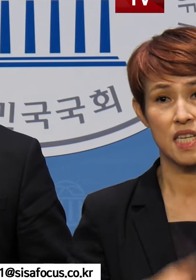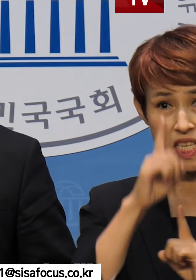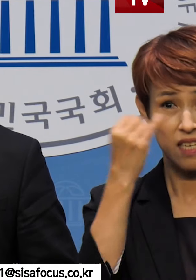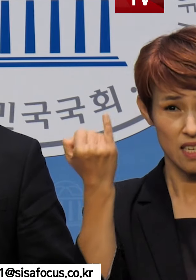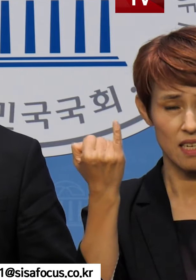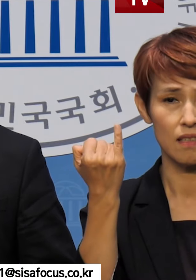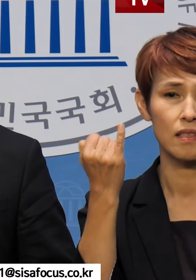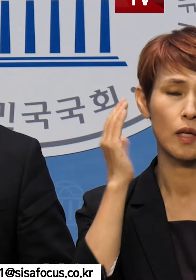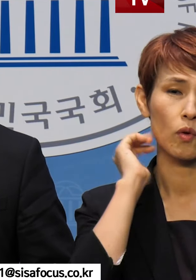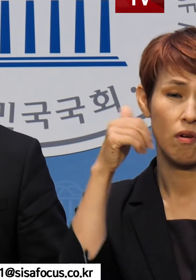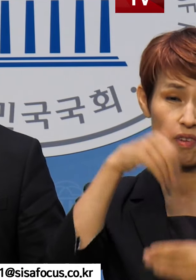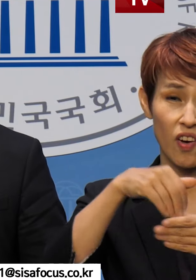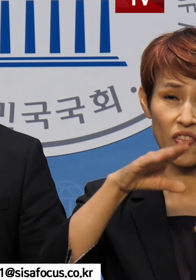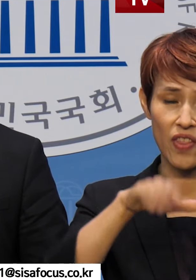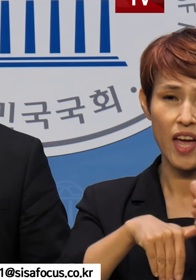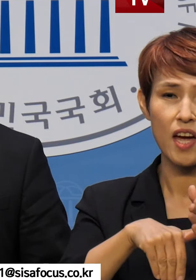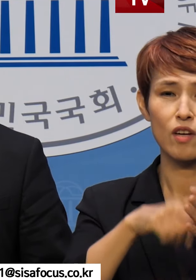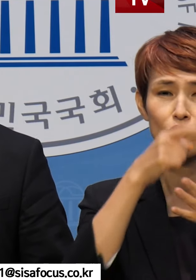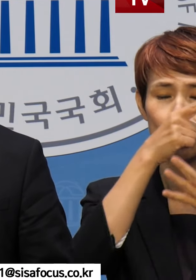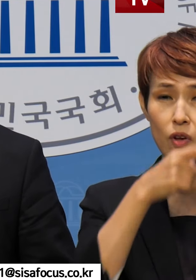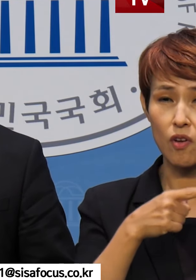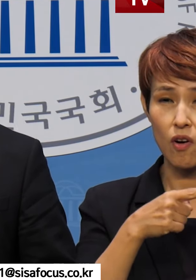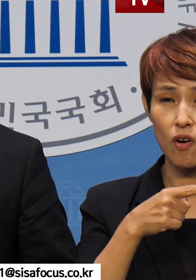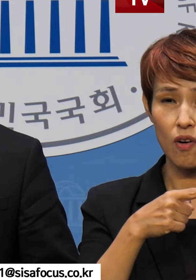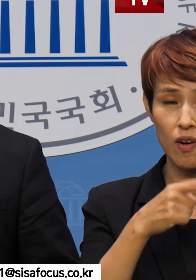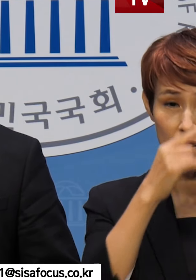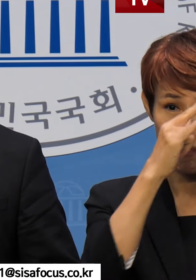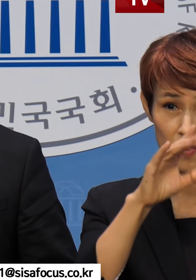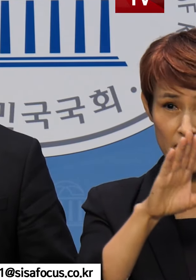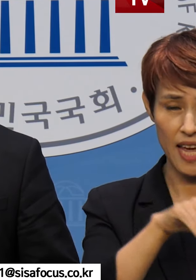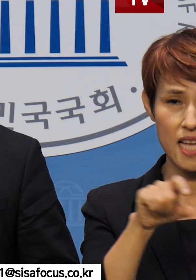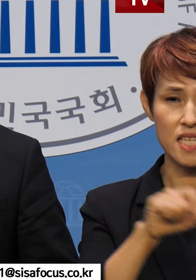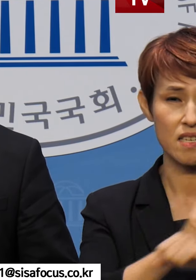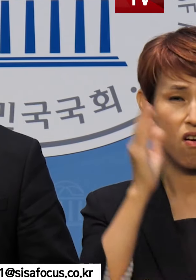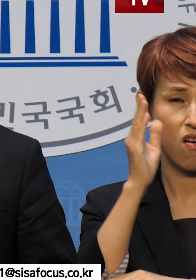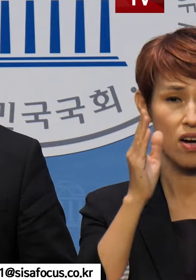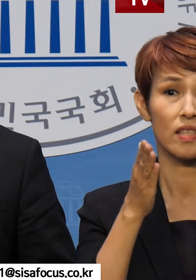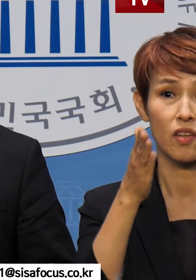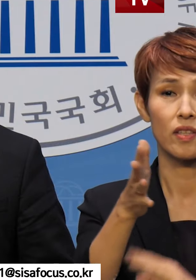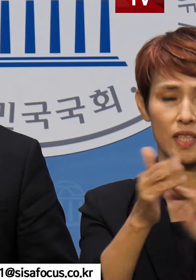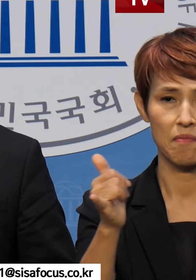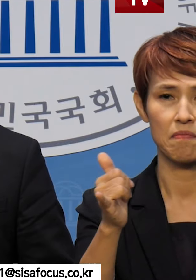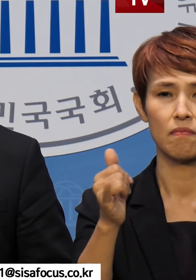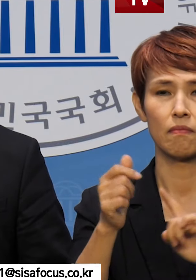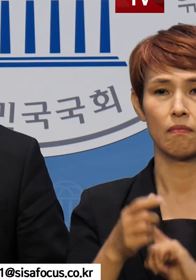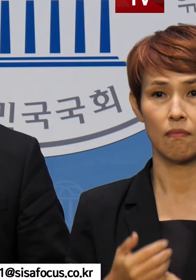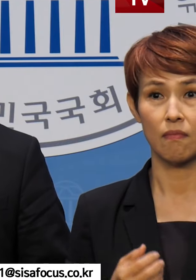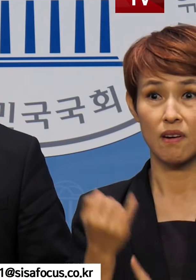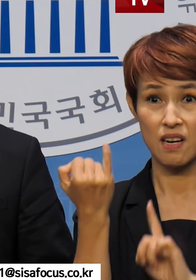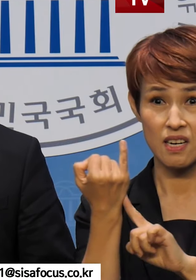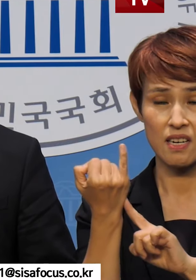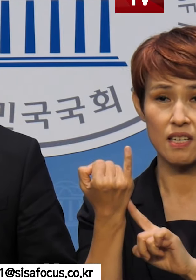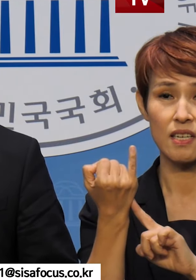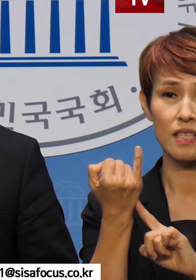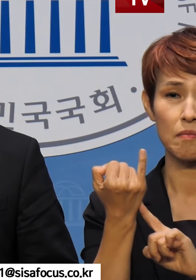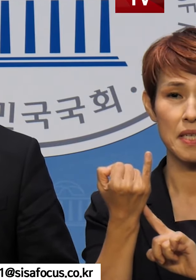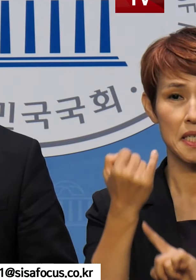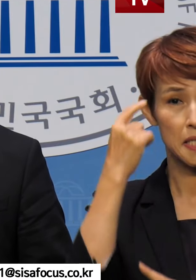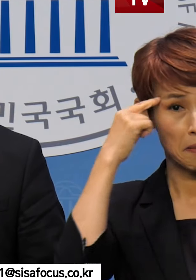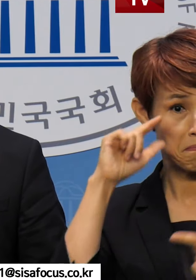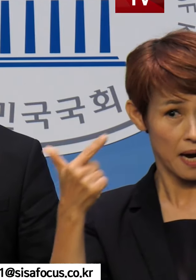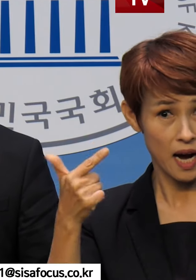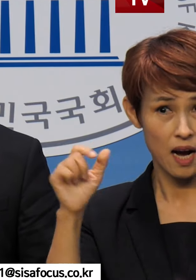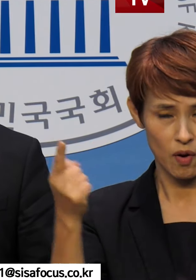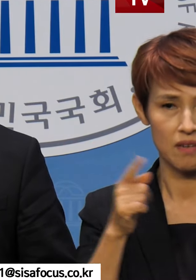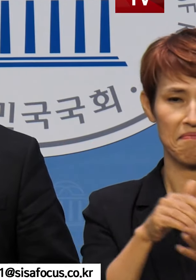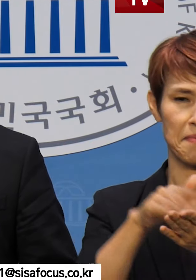때 윤석열 캠프의 언론 특보였지만 자신의 극우적 언론관을 드러냈다가 캠프로부터 퇴출을